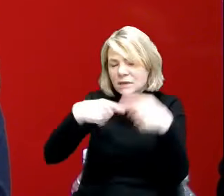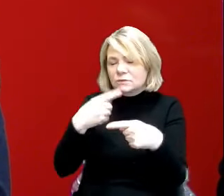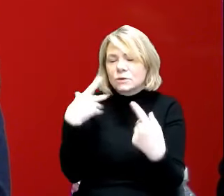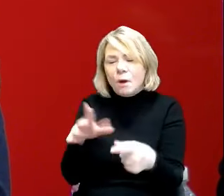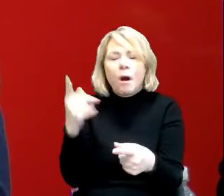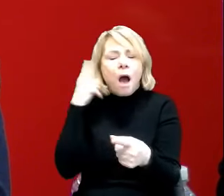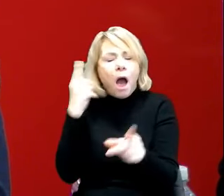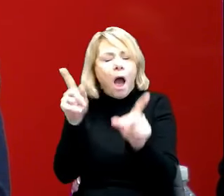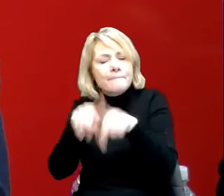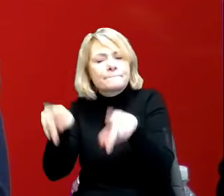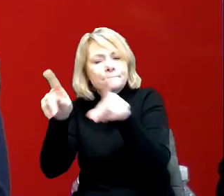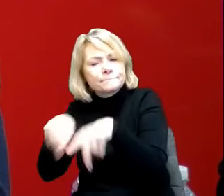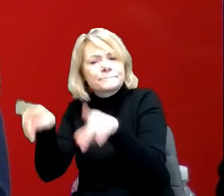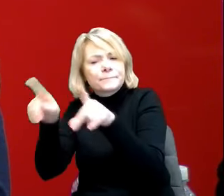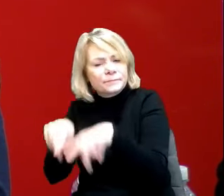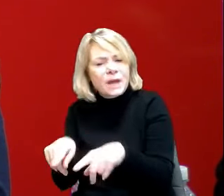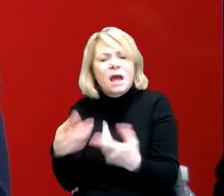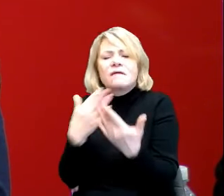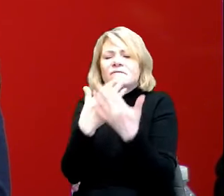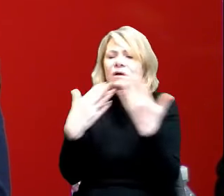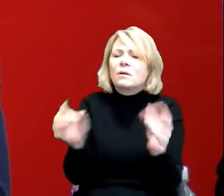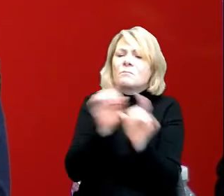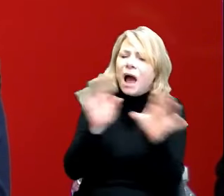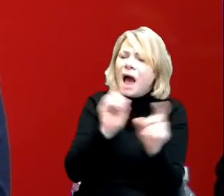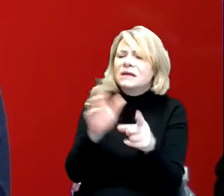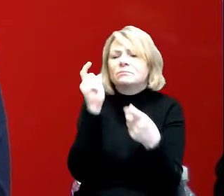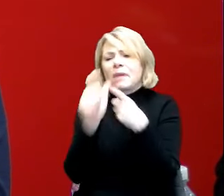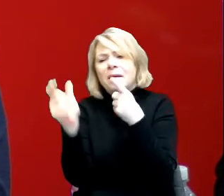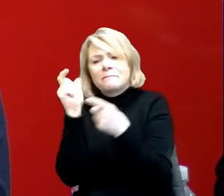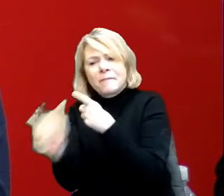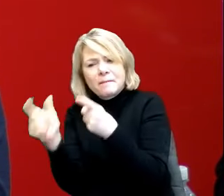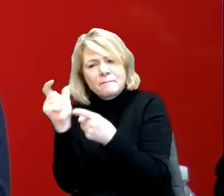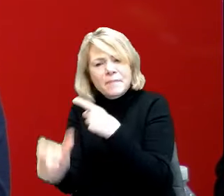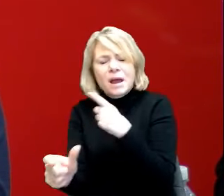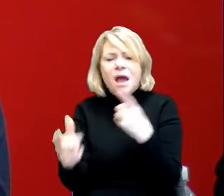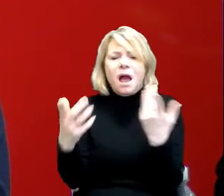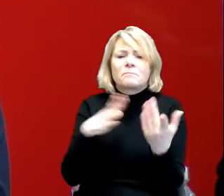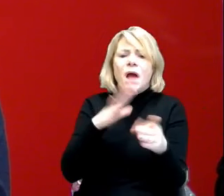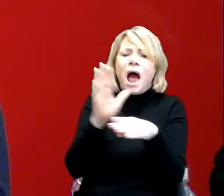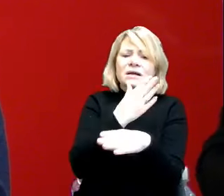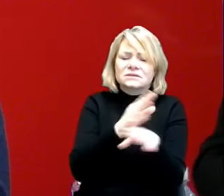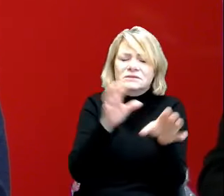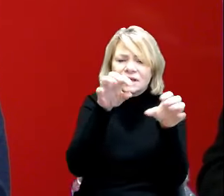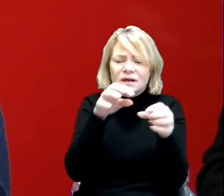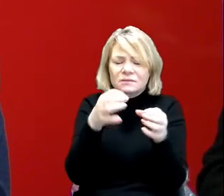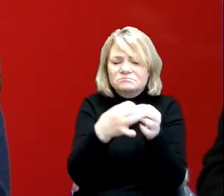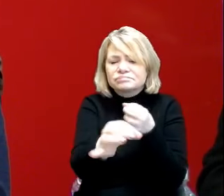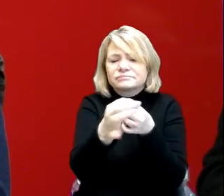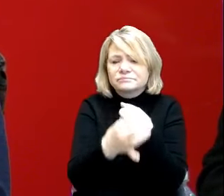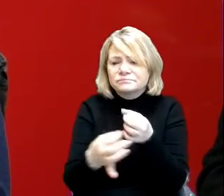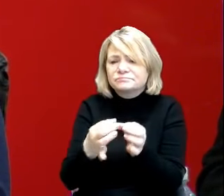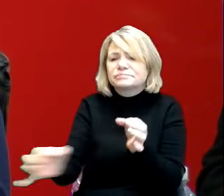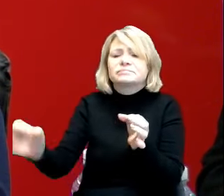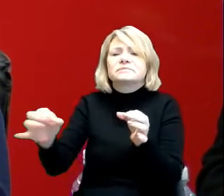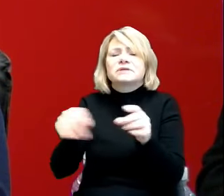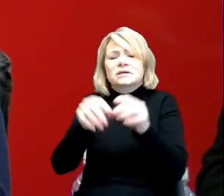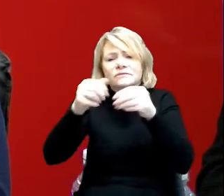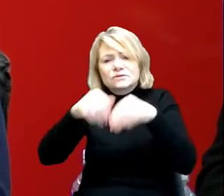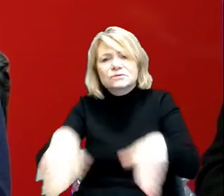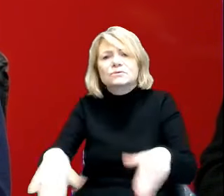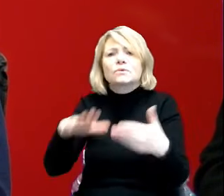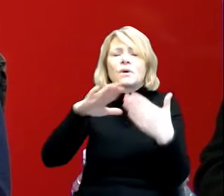įvairius paaiškinimus ir replikas kad atskiri padaliniai ypač infrastruktūroj miesto tvarkymo